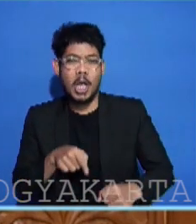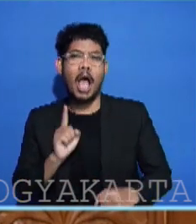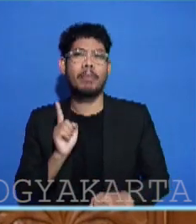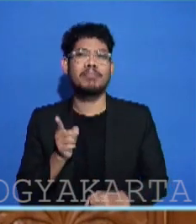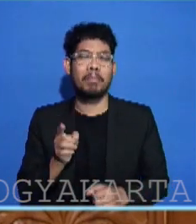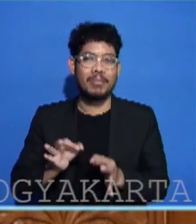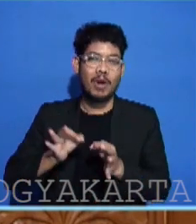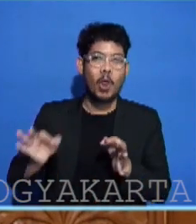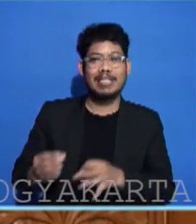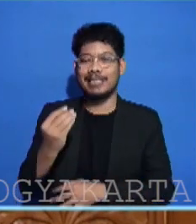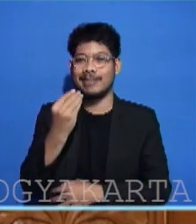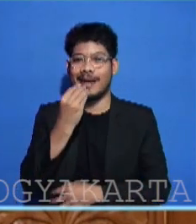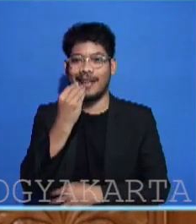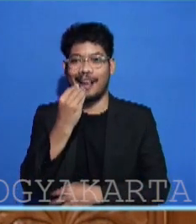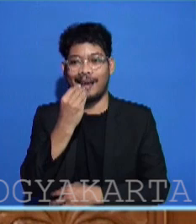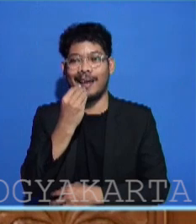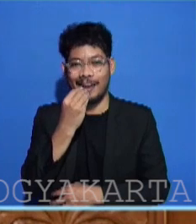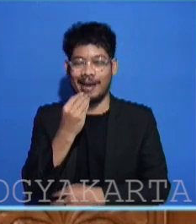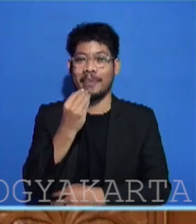ganthosing sumber karbohidrat